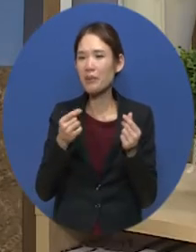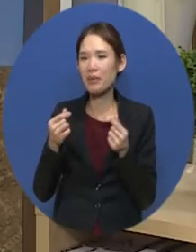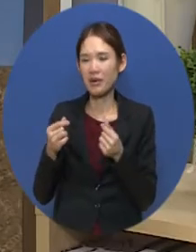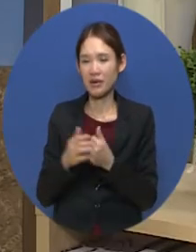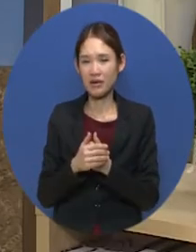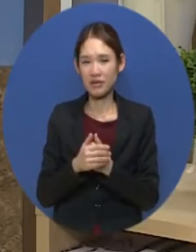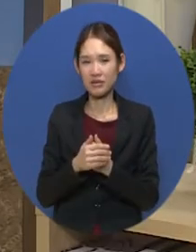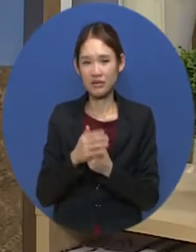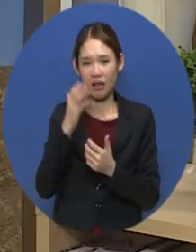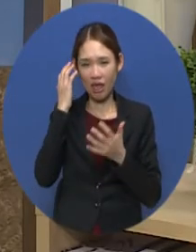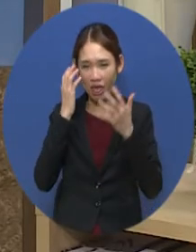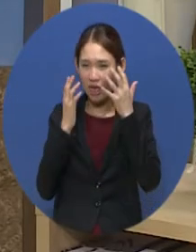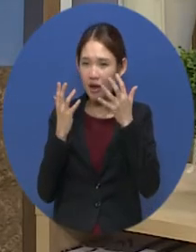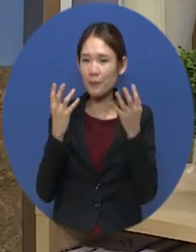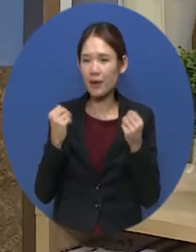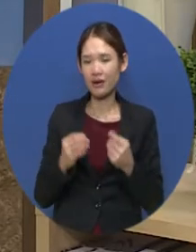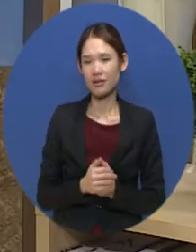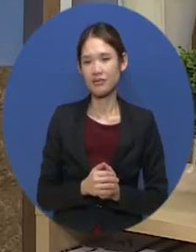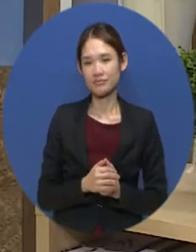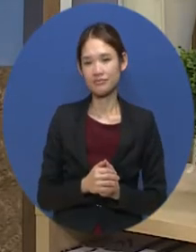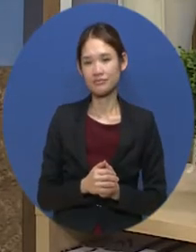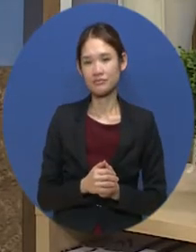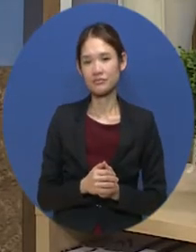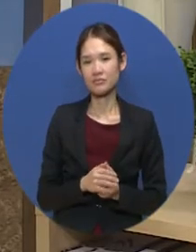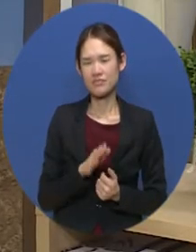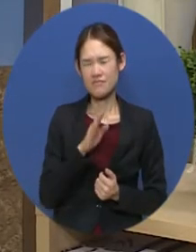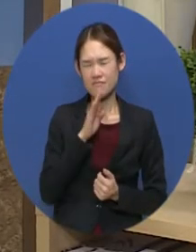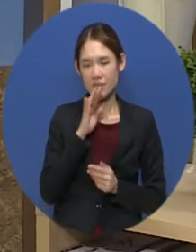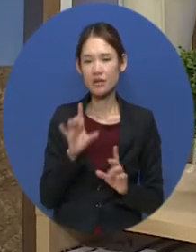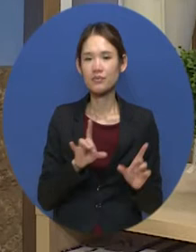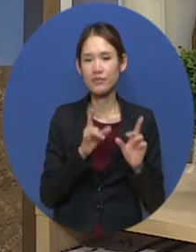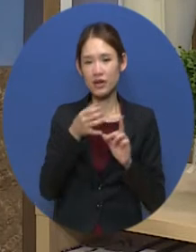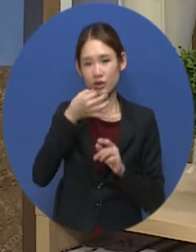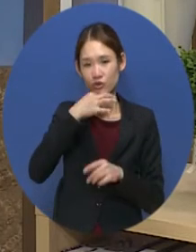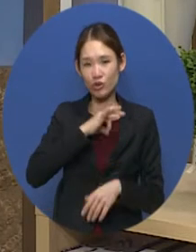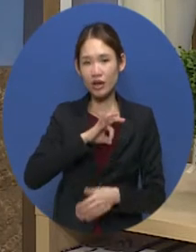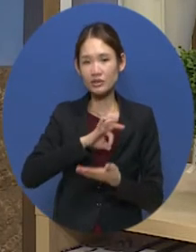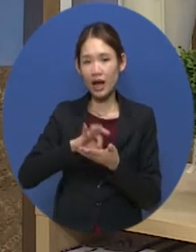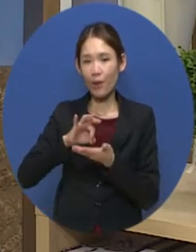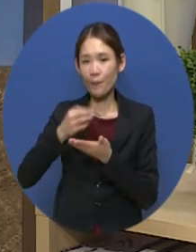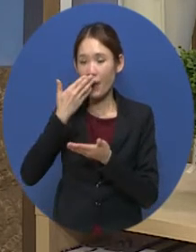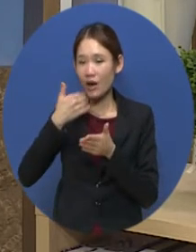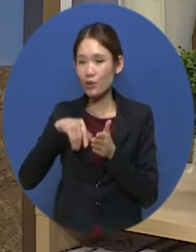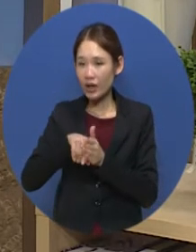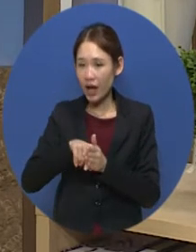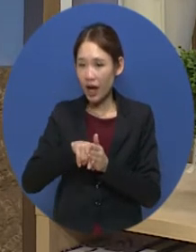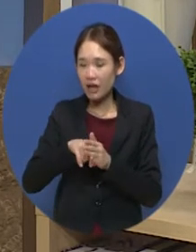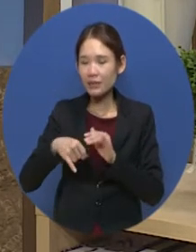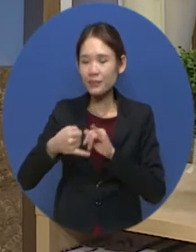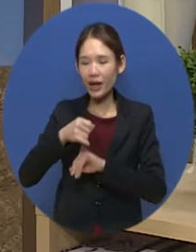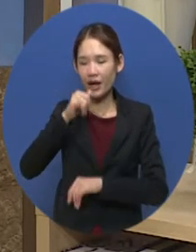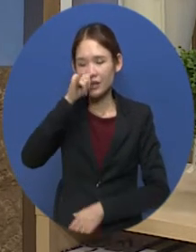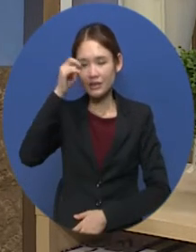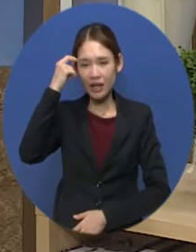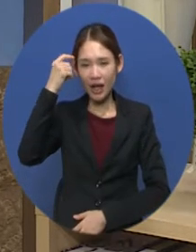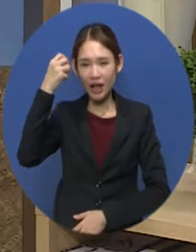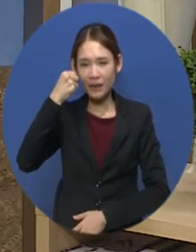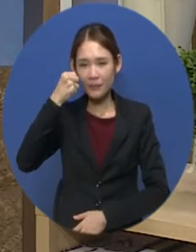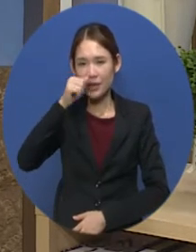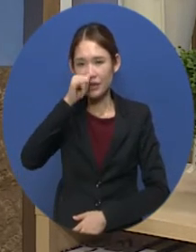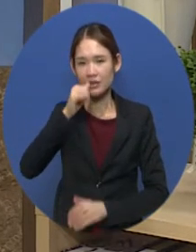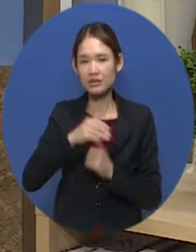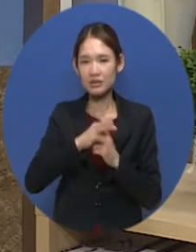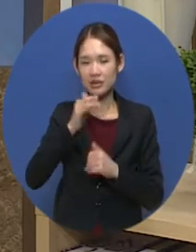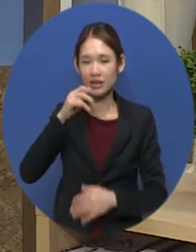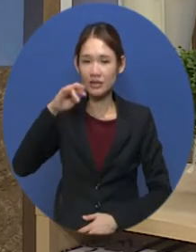약들이. 워낙 또 헷갈리는 것도 많고 해서 정말 실생활에 유용하게 쓰일 수 있는 어플리케이션이라는 생각이 드는데,